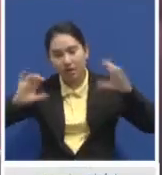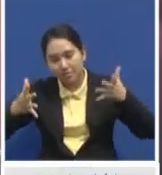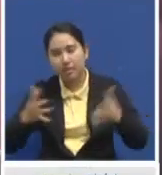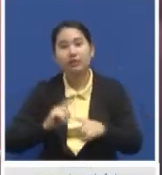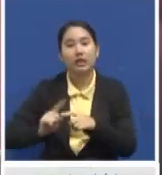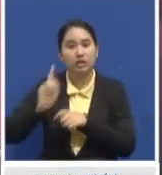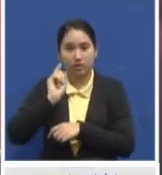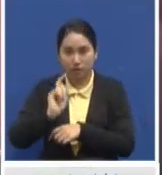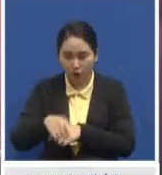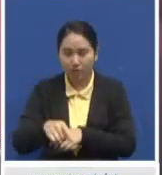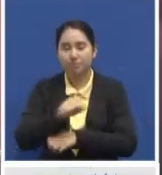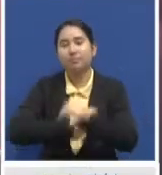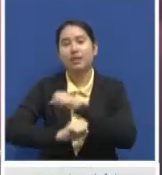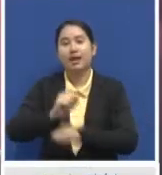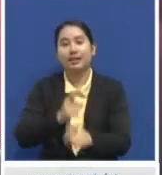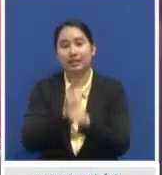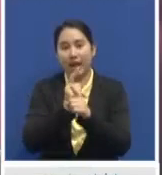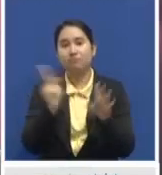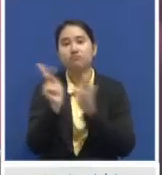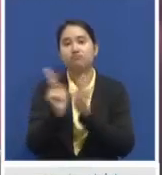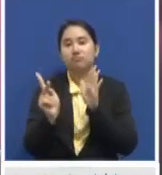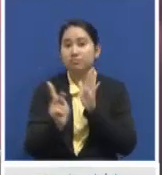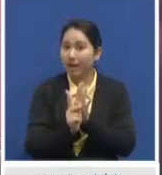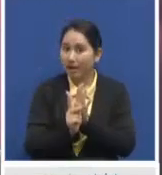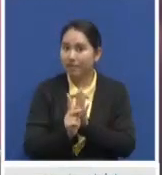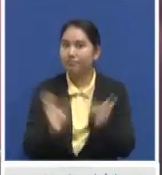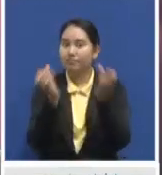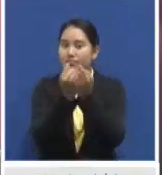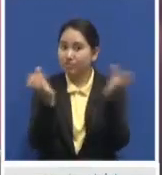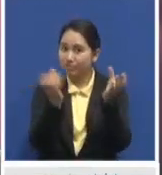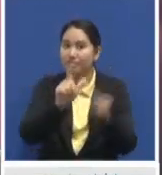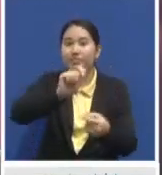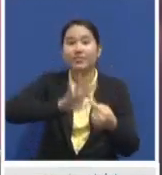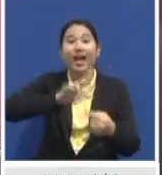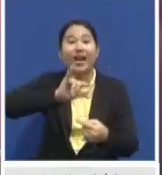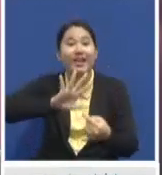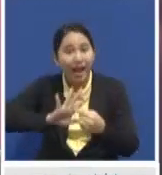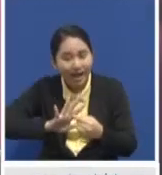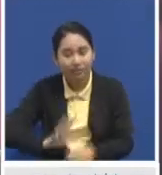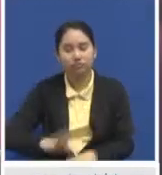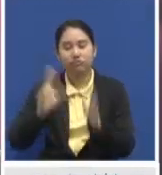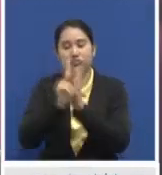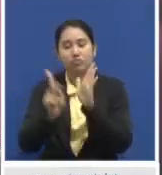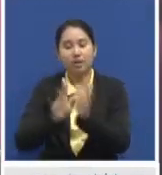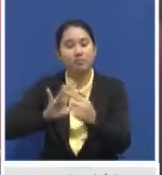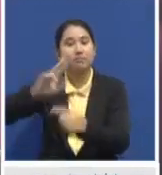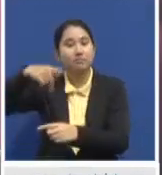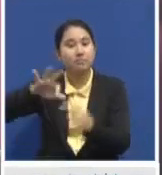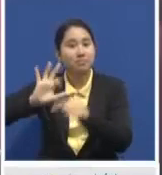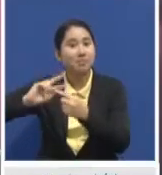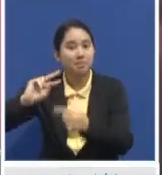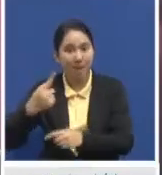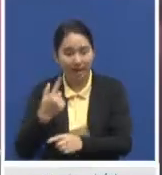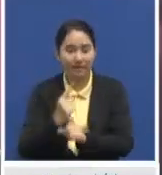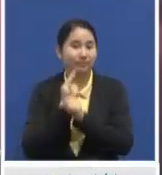ะต้องดำเนินการทั้งกฎหมายวินัยอาญาแพ่งทั้งหมดจะต้องดำเนินการเพราะนั้นอันนี้ผมเรียน